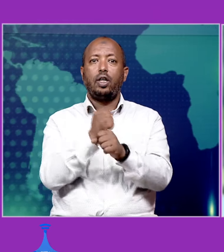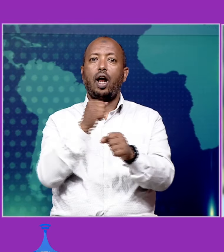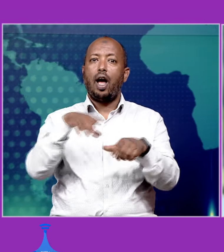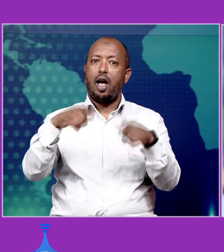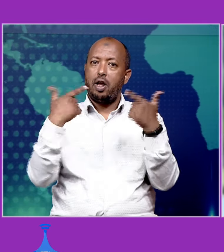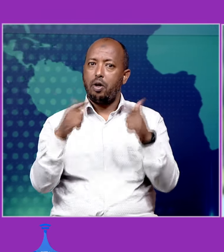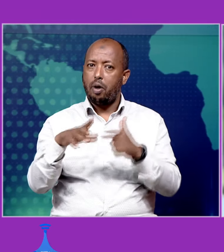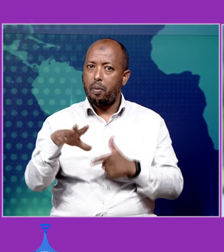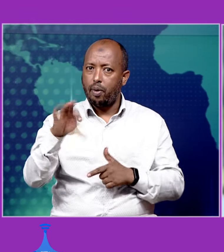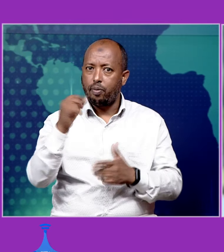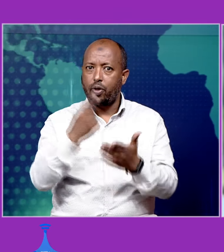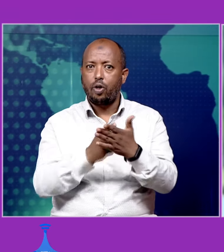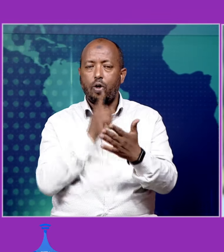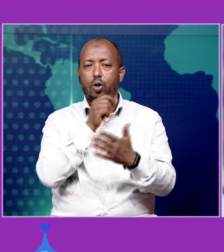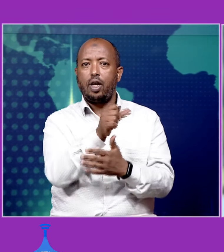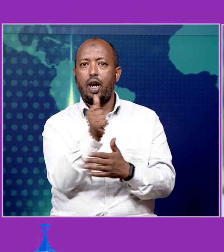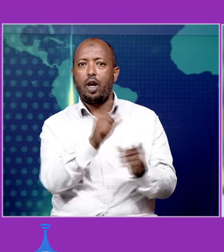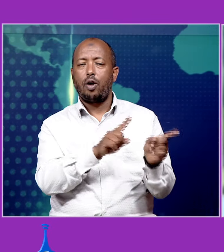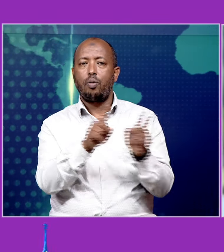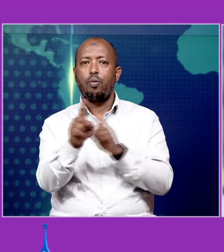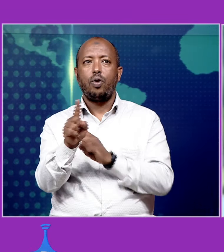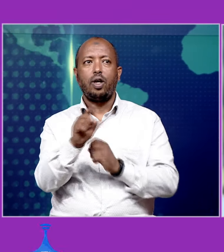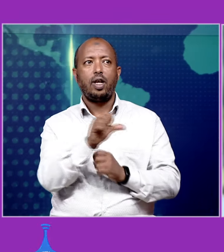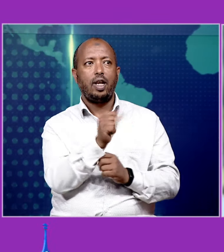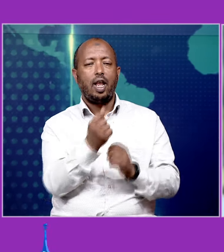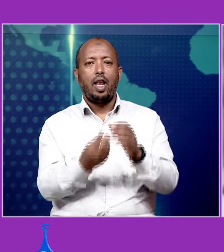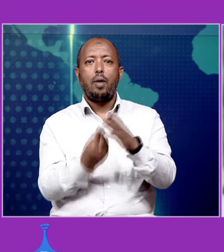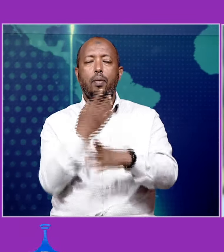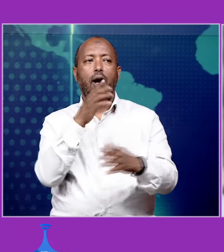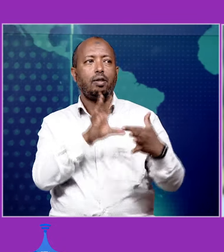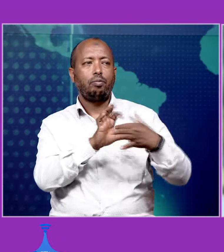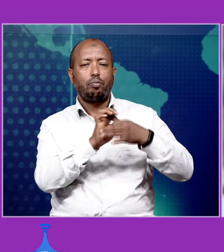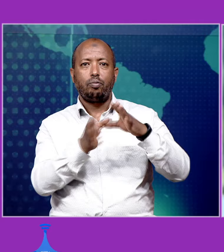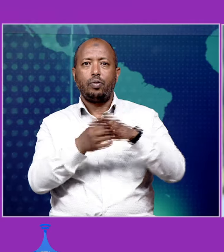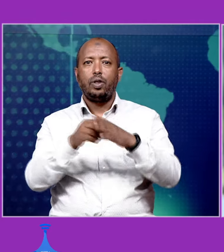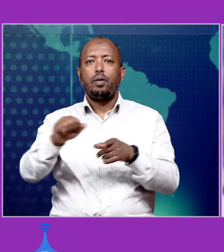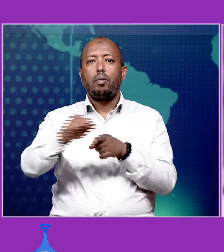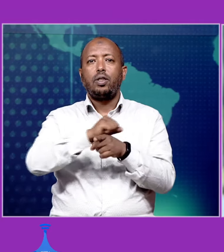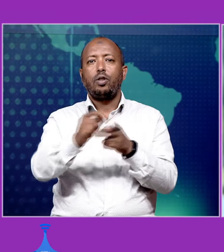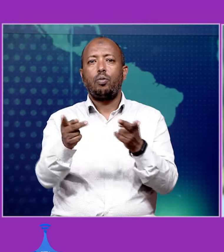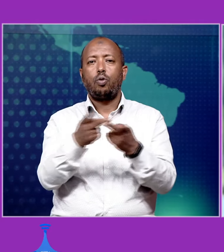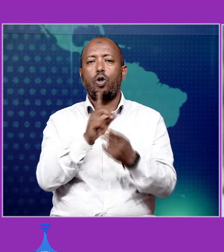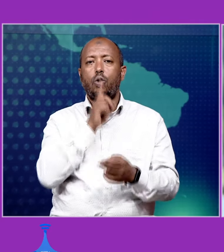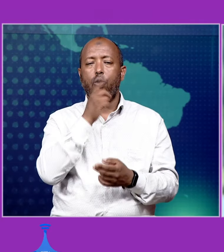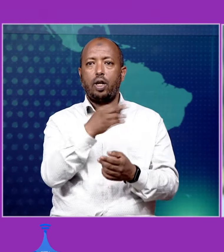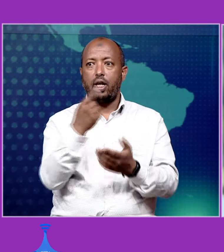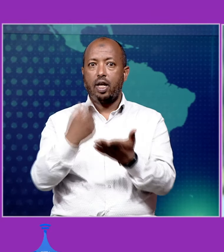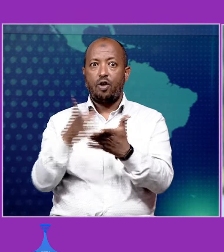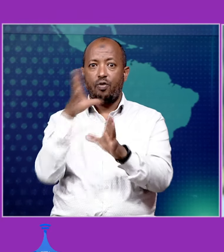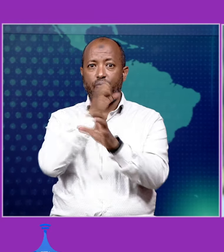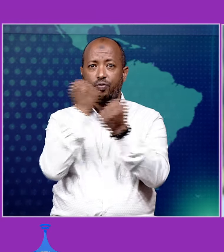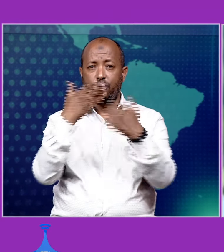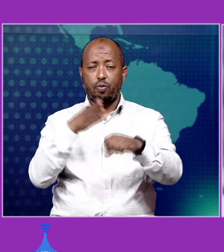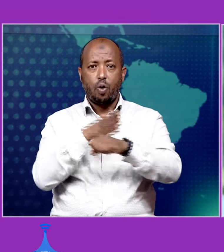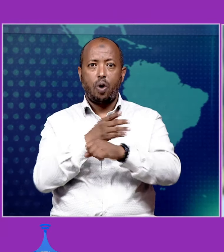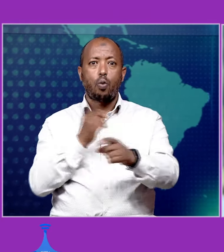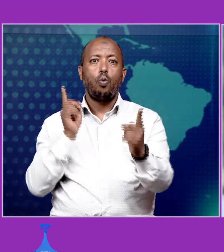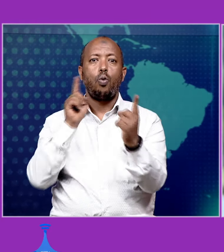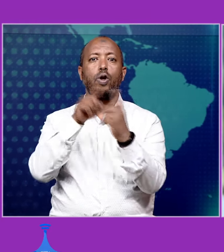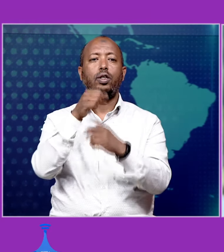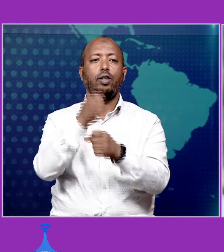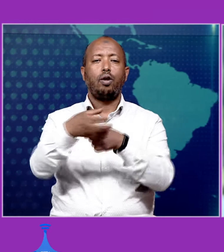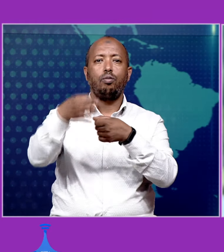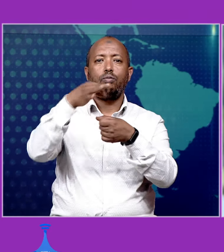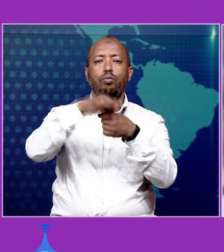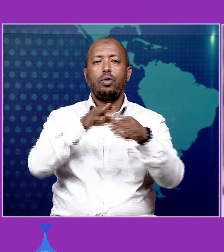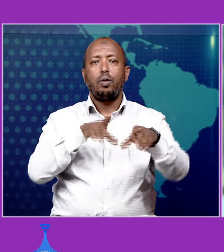ي entrepreneurship لماتين institute ونونا النزيه كالات ودسر عندي جابو بمدرج رجت يسكمت نو أقطعجا